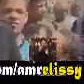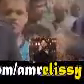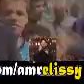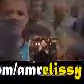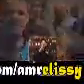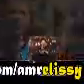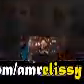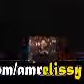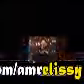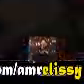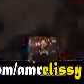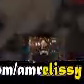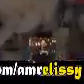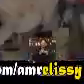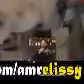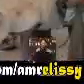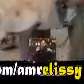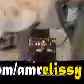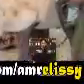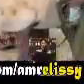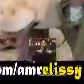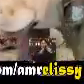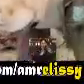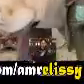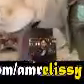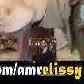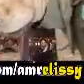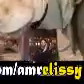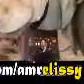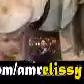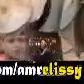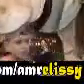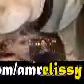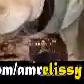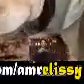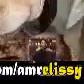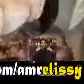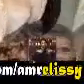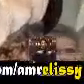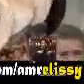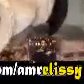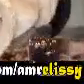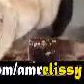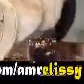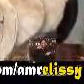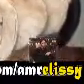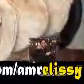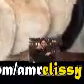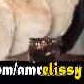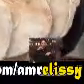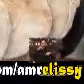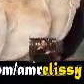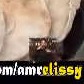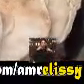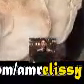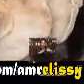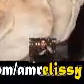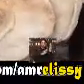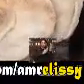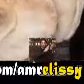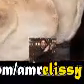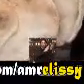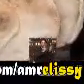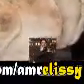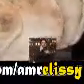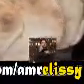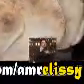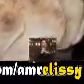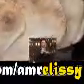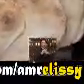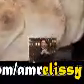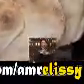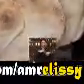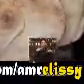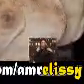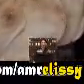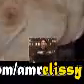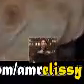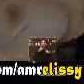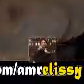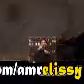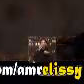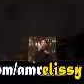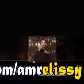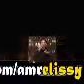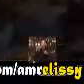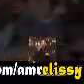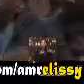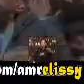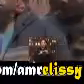وهو يعني على جده. ما عندناش فرن عيش، وطبعا مش مهتمين بالعيش قد كده، وفي في عالم ياما بتخش اشتراكات في العيش، وعايزين العيش يبقى